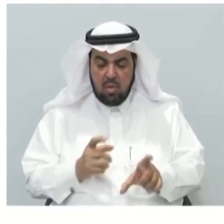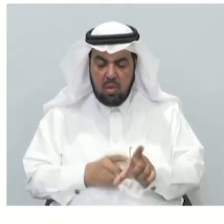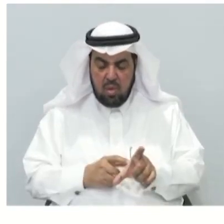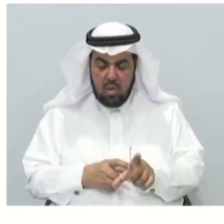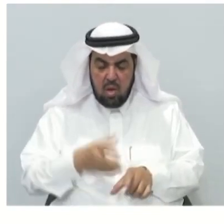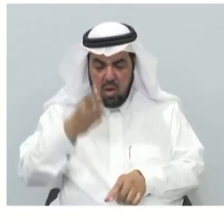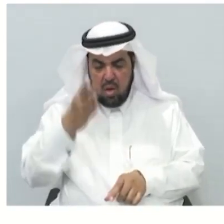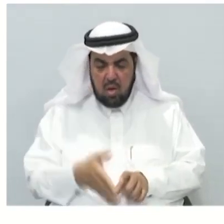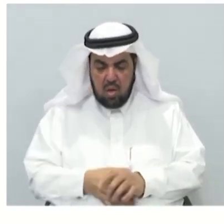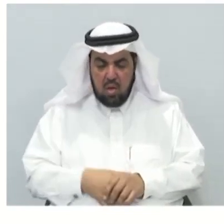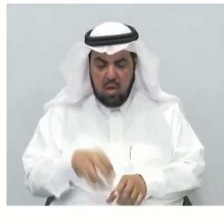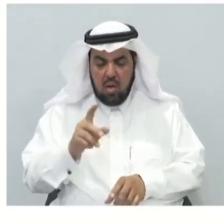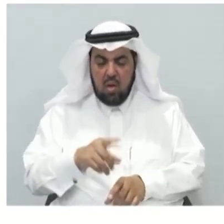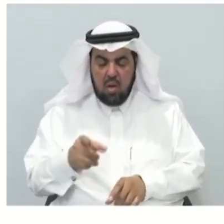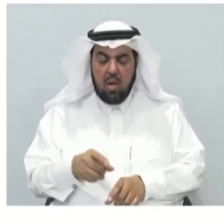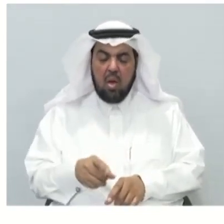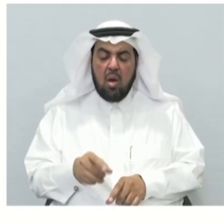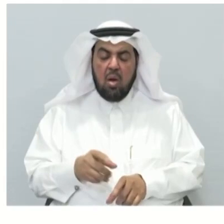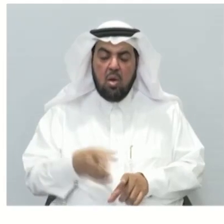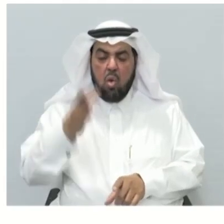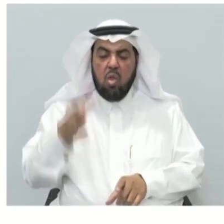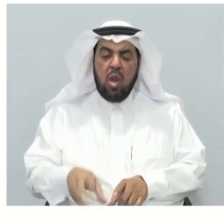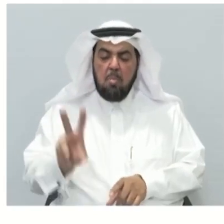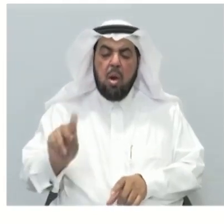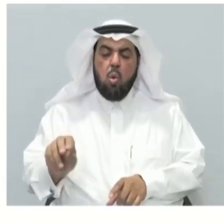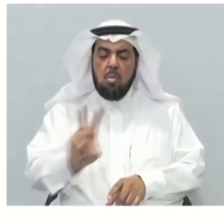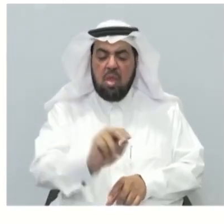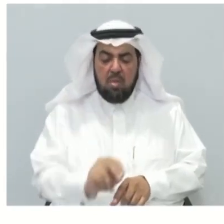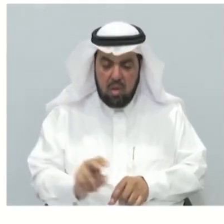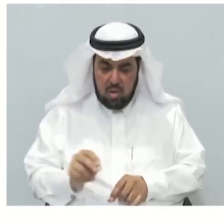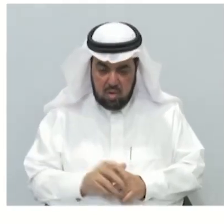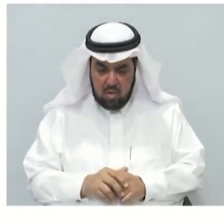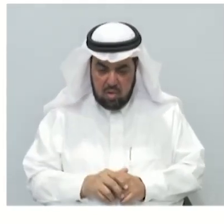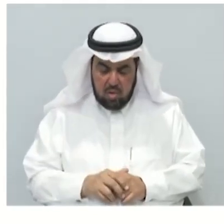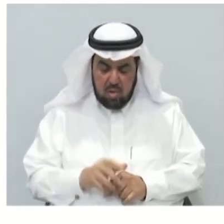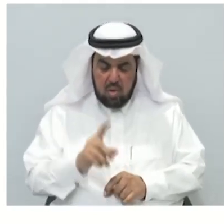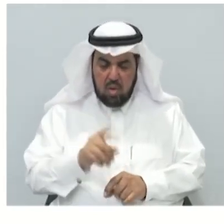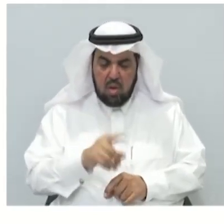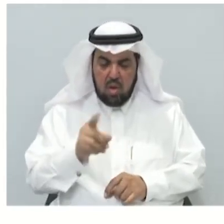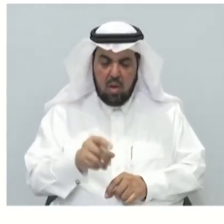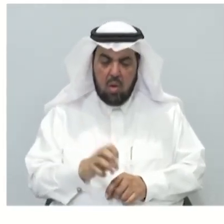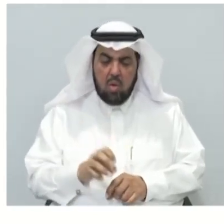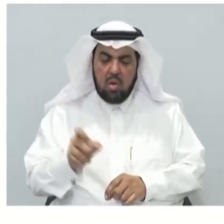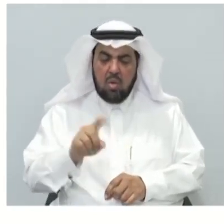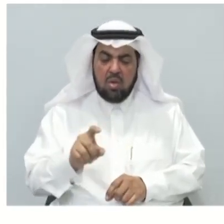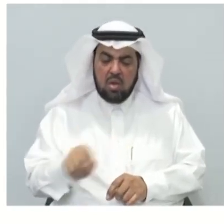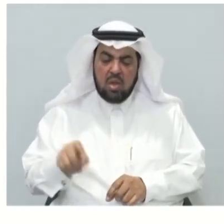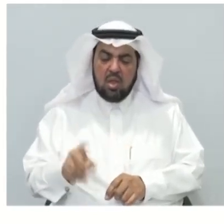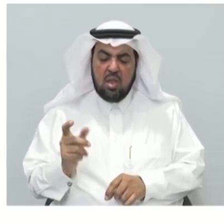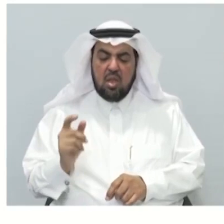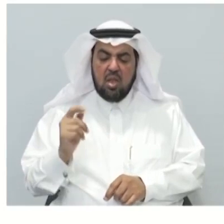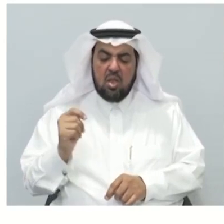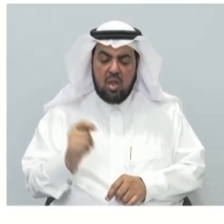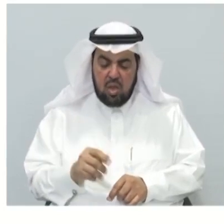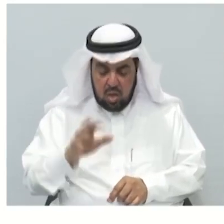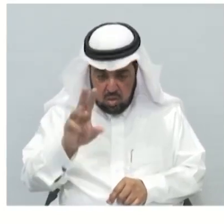كيو يوازي الضلع اس تي هذه الفكره الاولى ومعط ايضا ان ار كيو يطابق اس تي صح ولا لا خلاص و